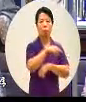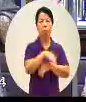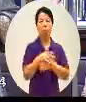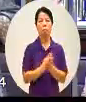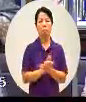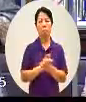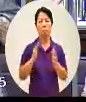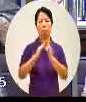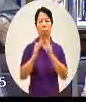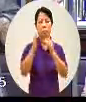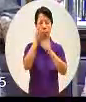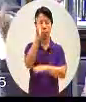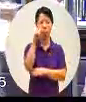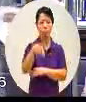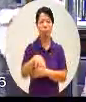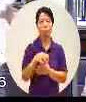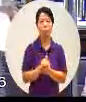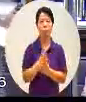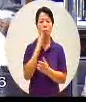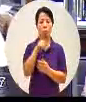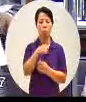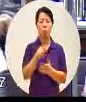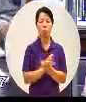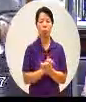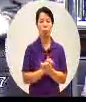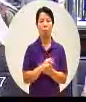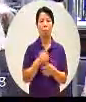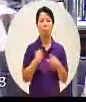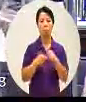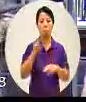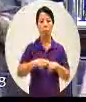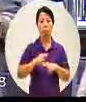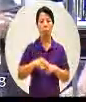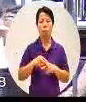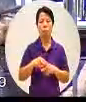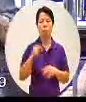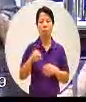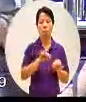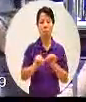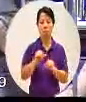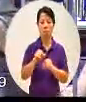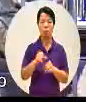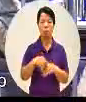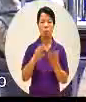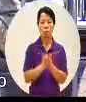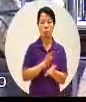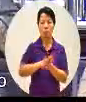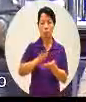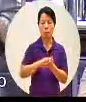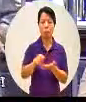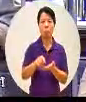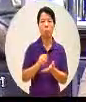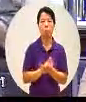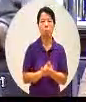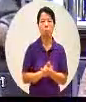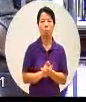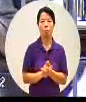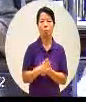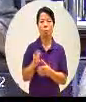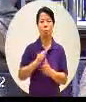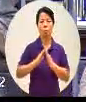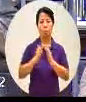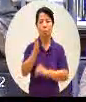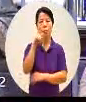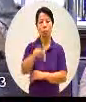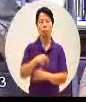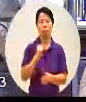即个部分，你也讲无甲遐个公共设施土地做伙来处理，吼、哦，安尼市政府无